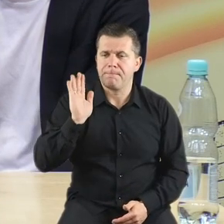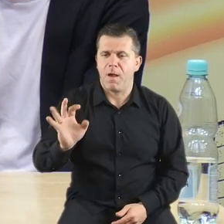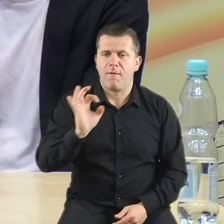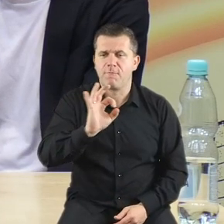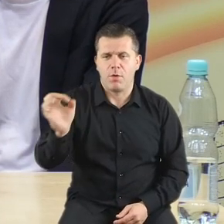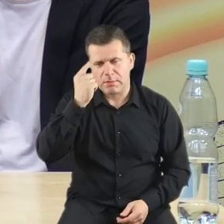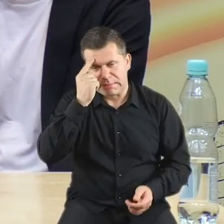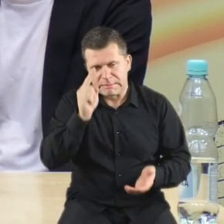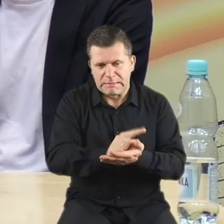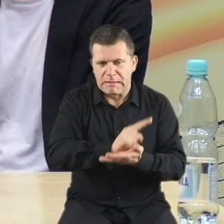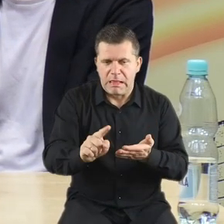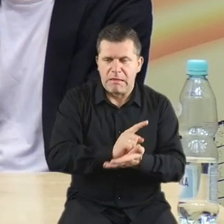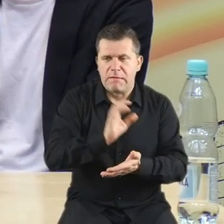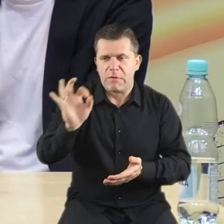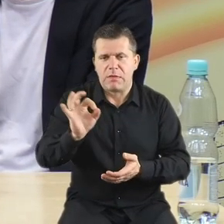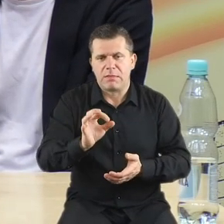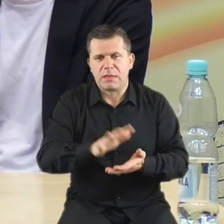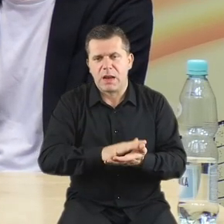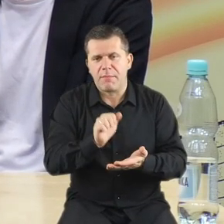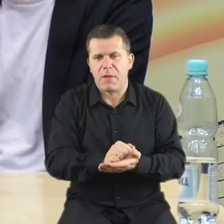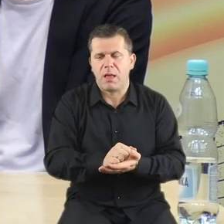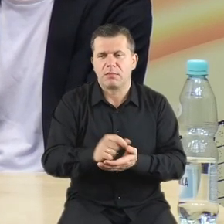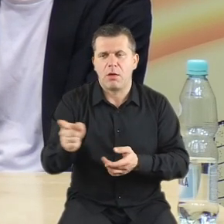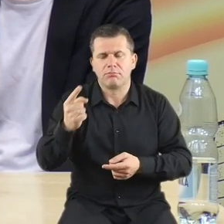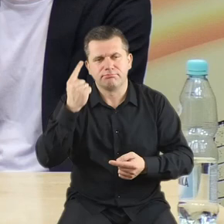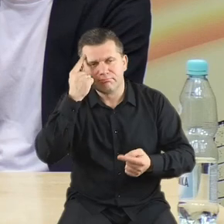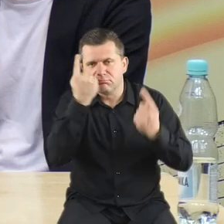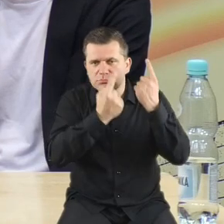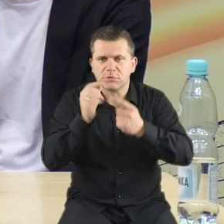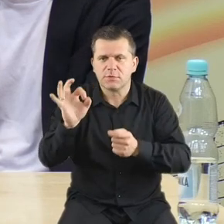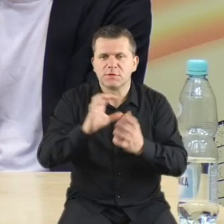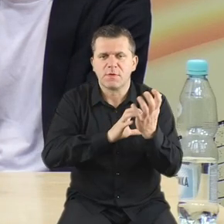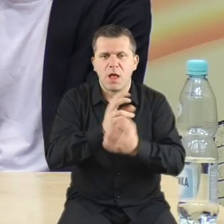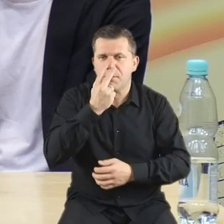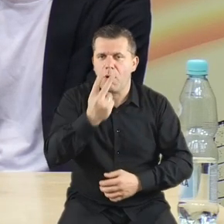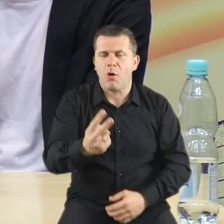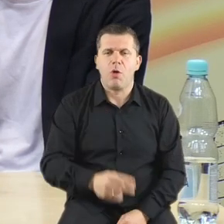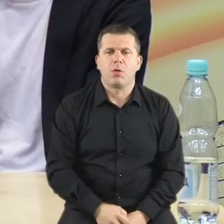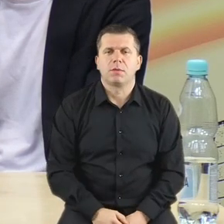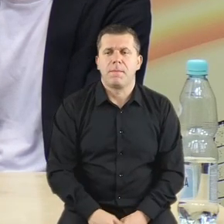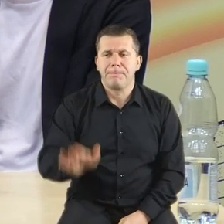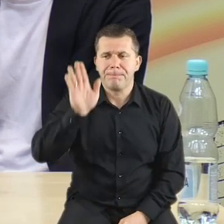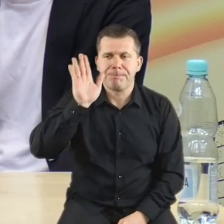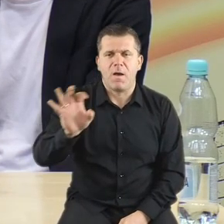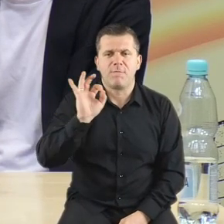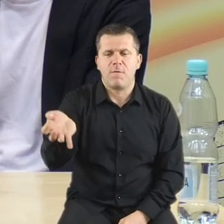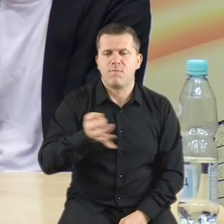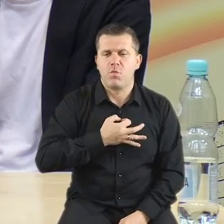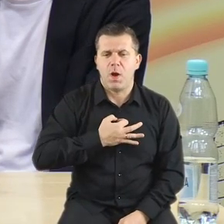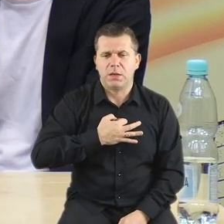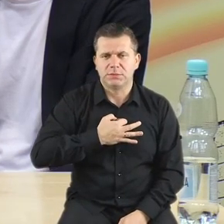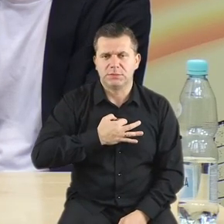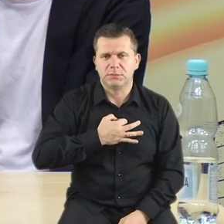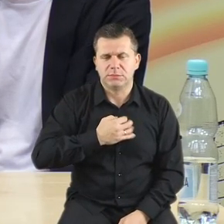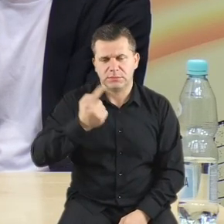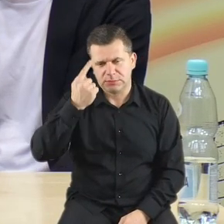dylematy, swoje dramaty, gdzie kształtuje im się ten światopogląd, gdzie właśnie mają jakieś swoje własne